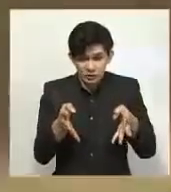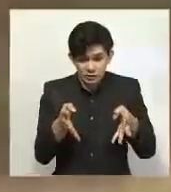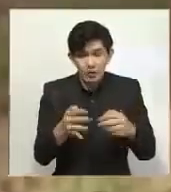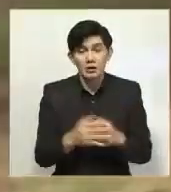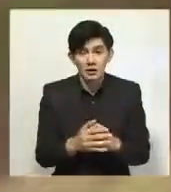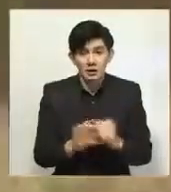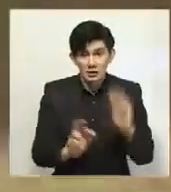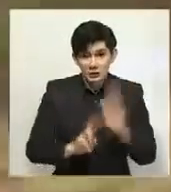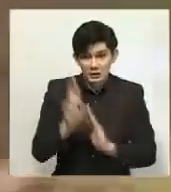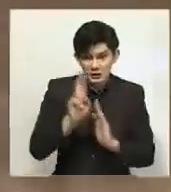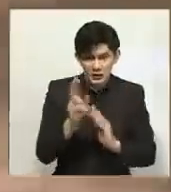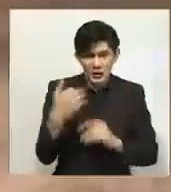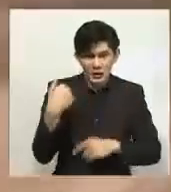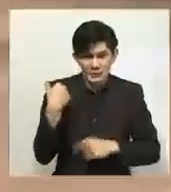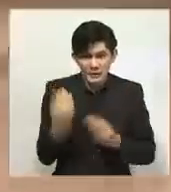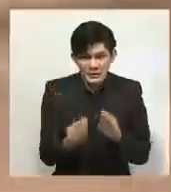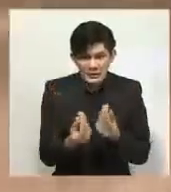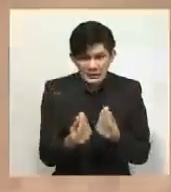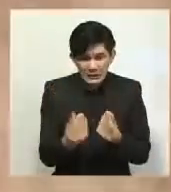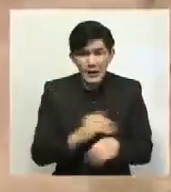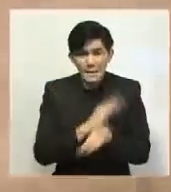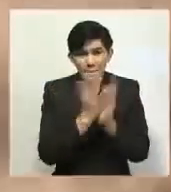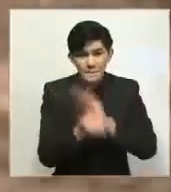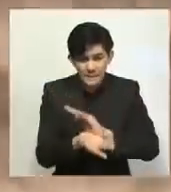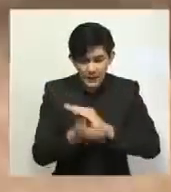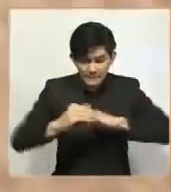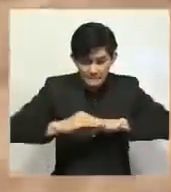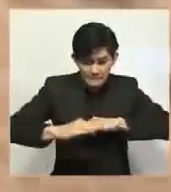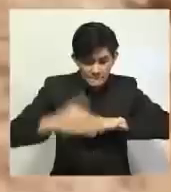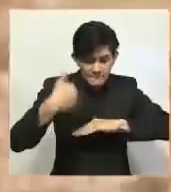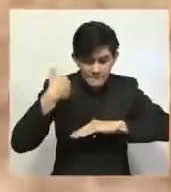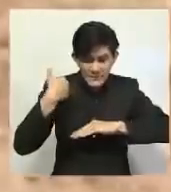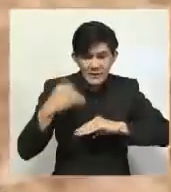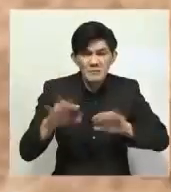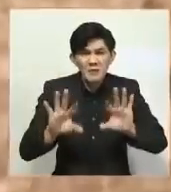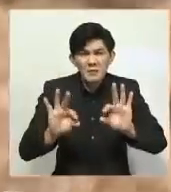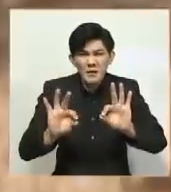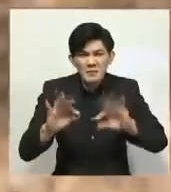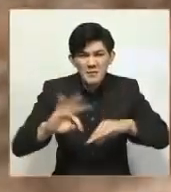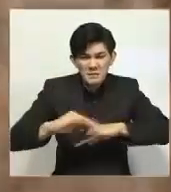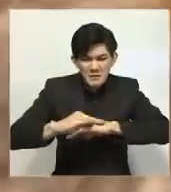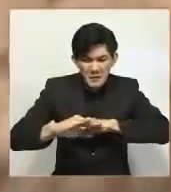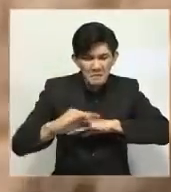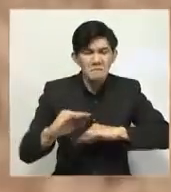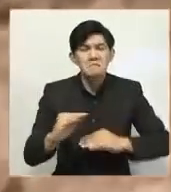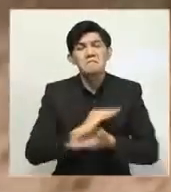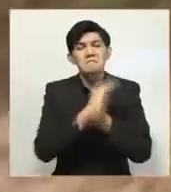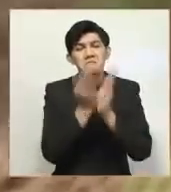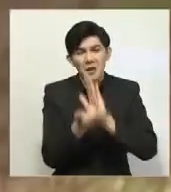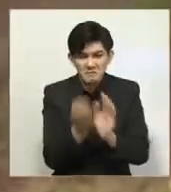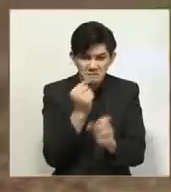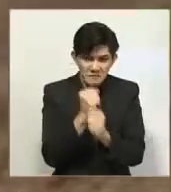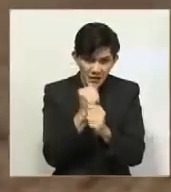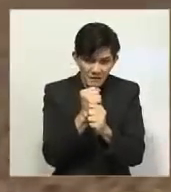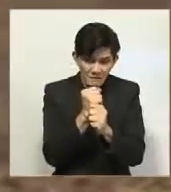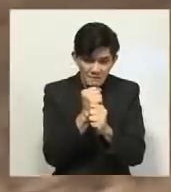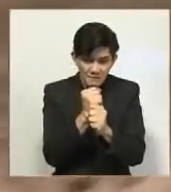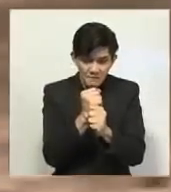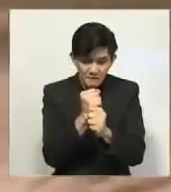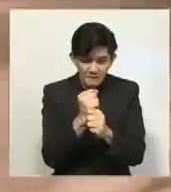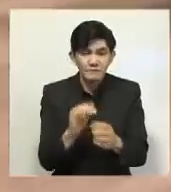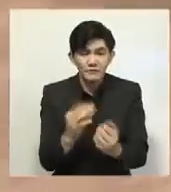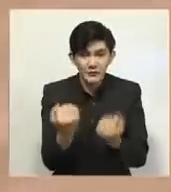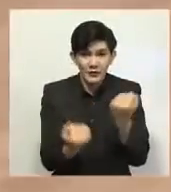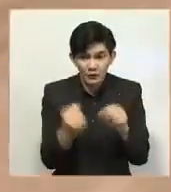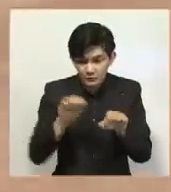ทางหลวงเชียงรายนะครับนำหินคลุกมาปรับพื้นที่บริเวณตรงนี้เนื่องจากว่าเป็นโคลนนะฮะแล้วก็จะให้เจ้าหน้าที่นั้นนำรถไ